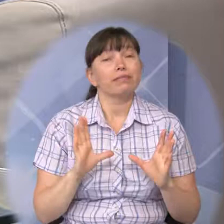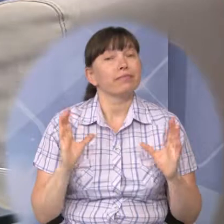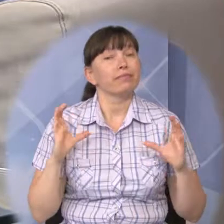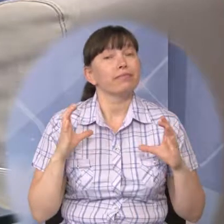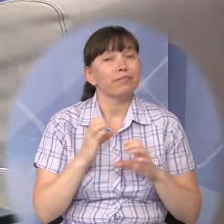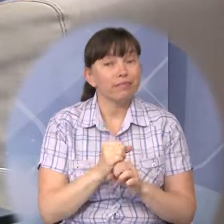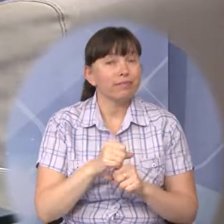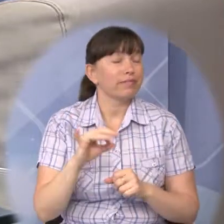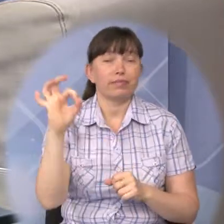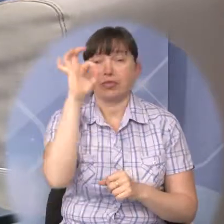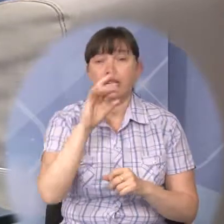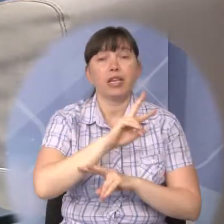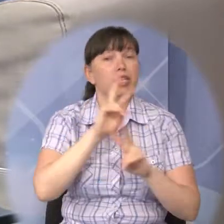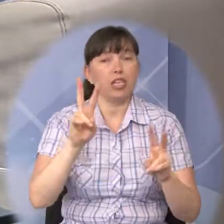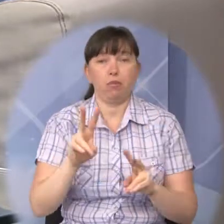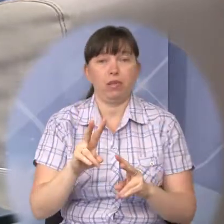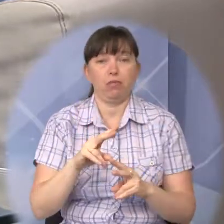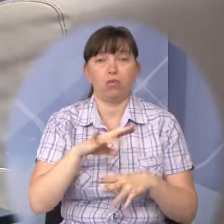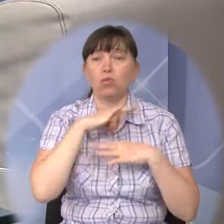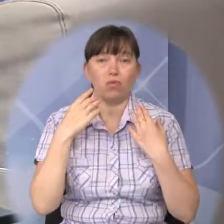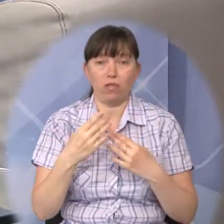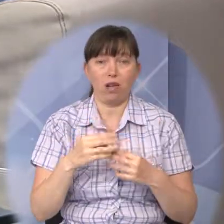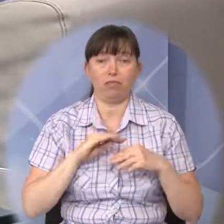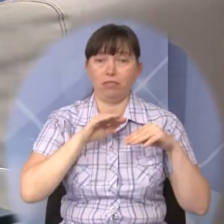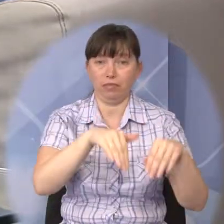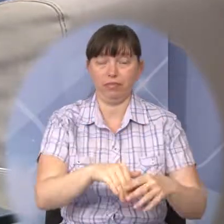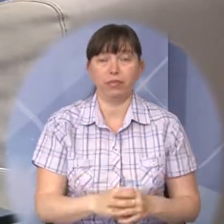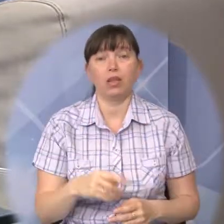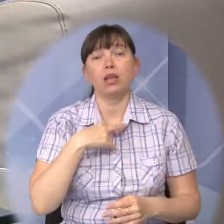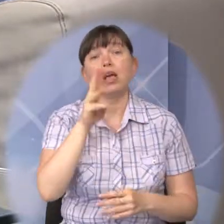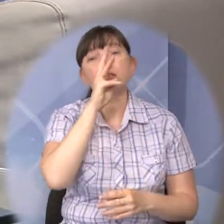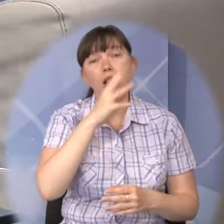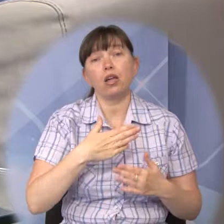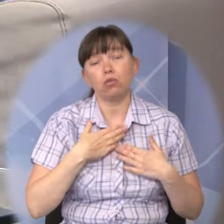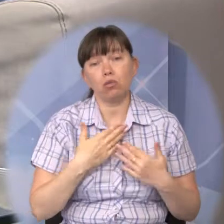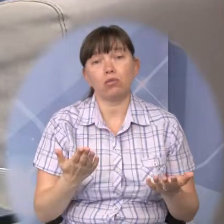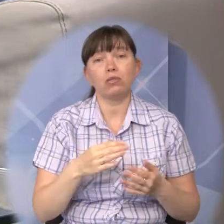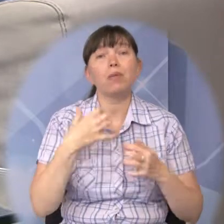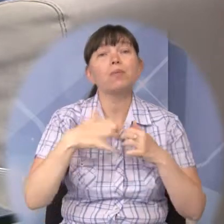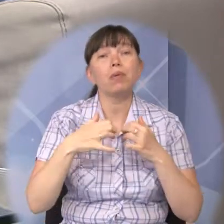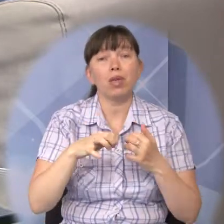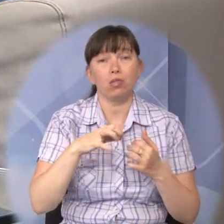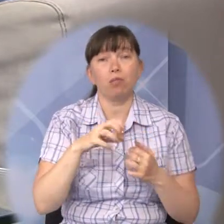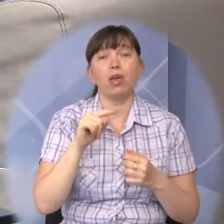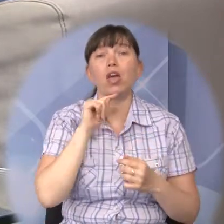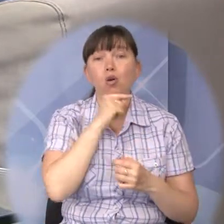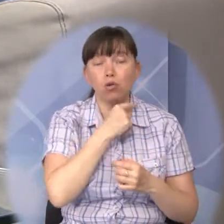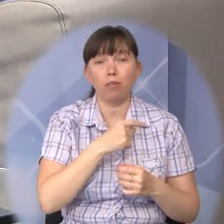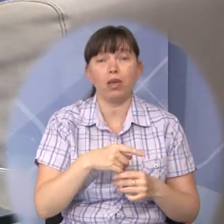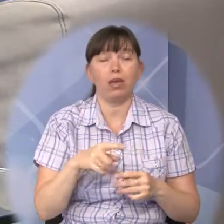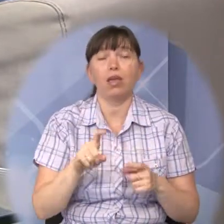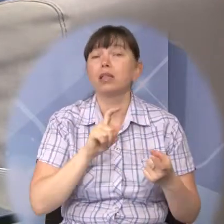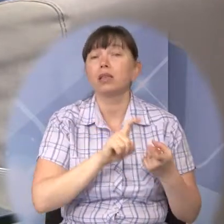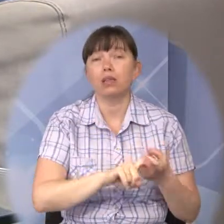foarte puține sau practic zero. Ce putem să oferim noi? Salariul este salariul cum așa mediu pe economie, dar